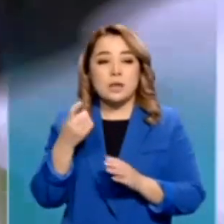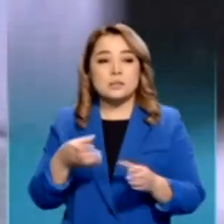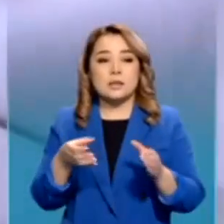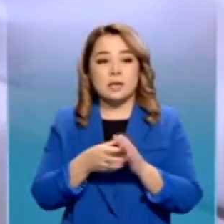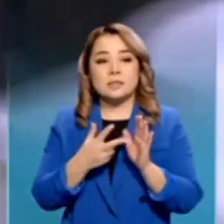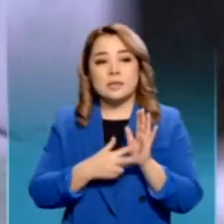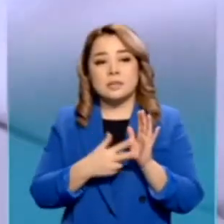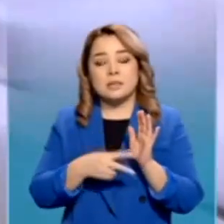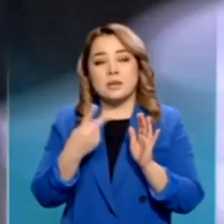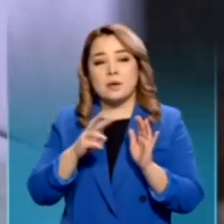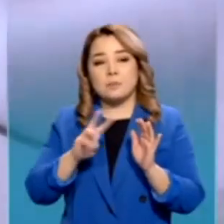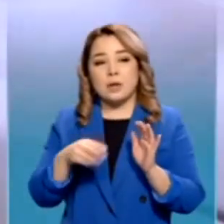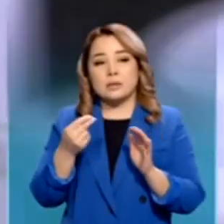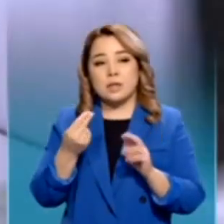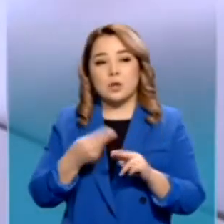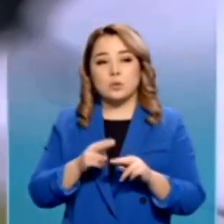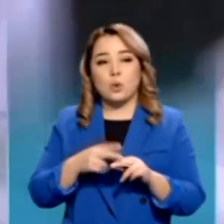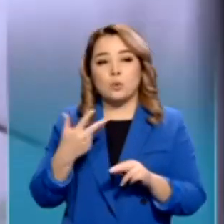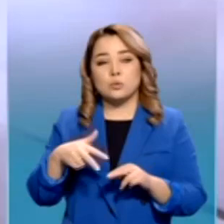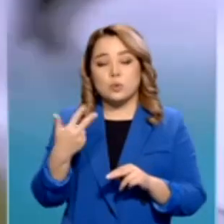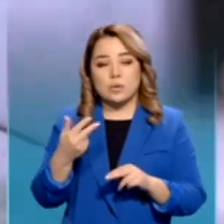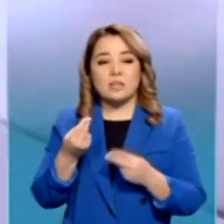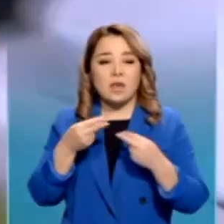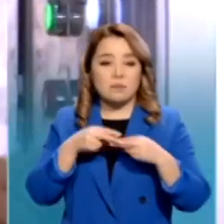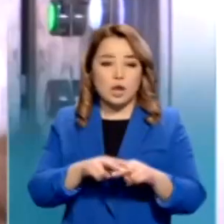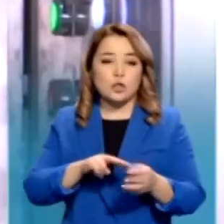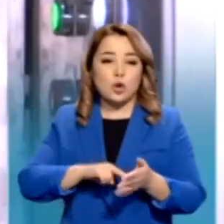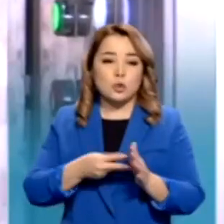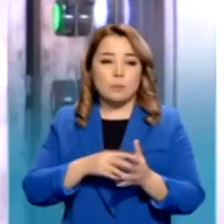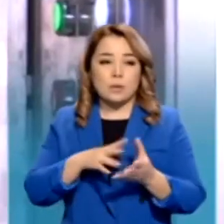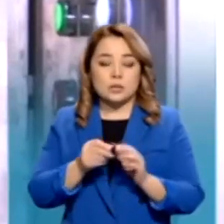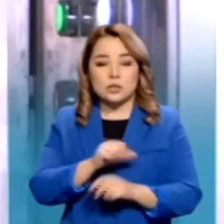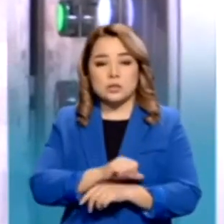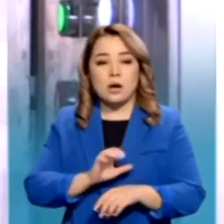саласында 82 миллиард теңгенің 33 инвестициялық жобасы